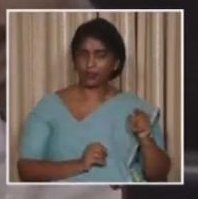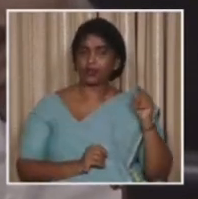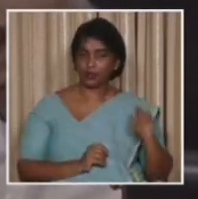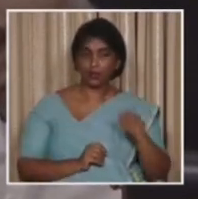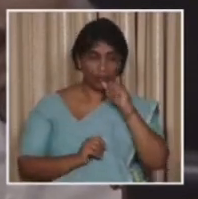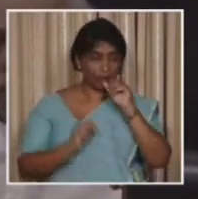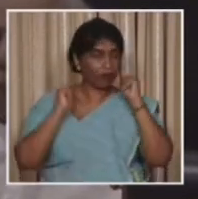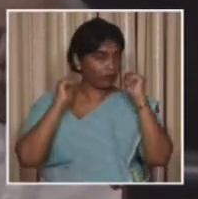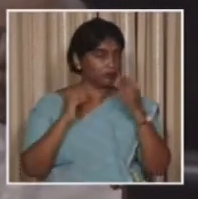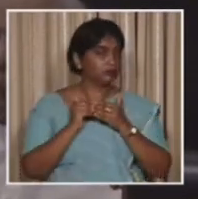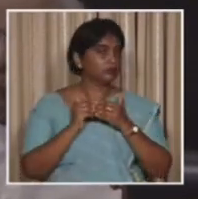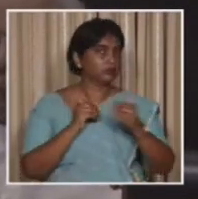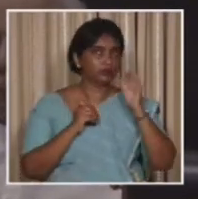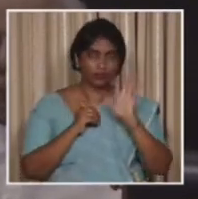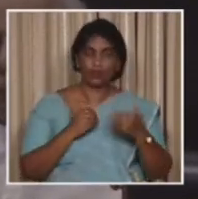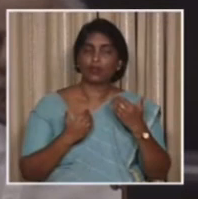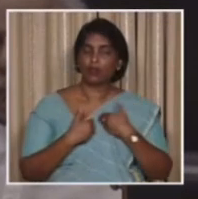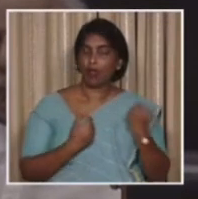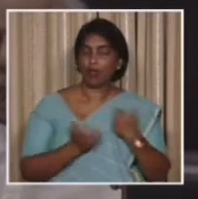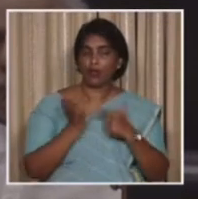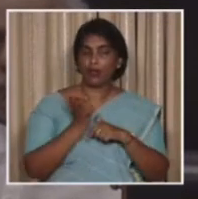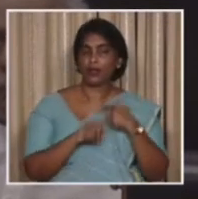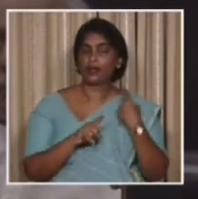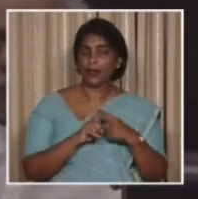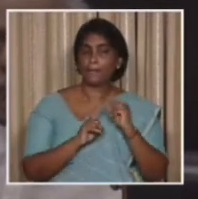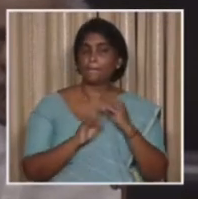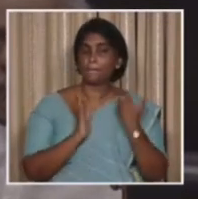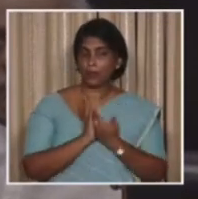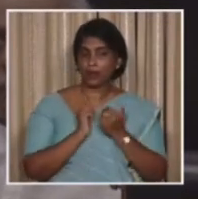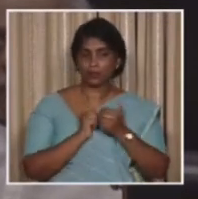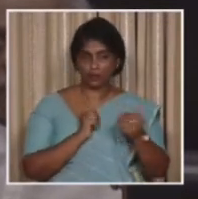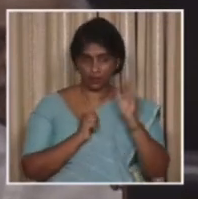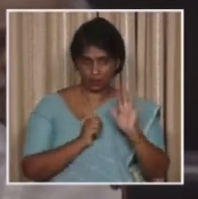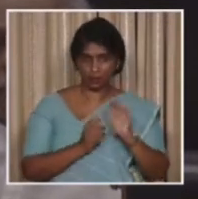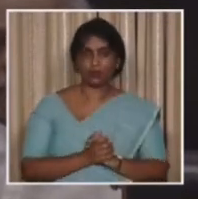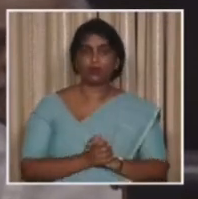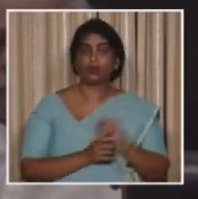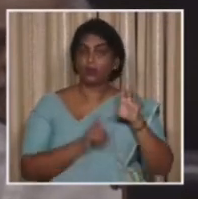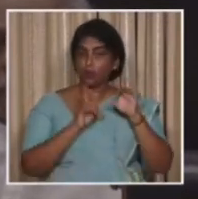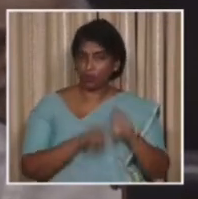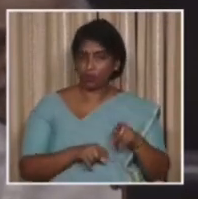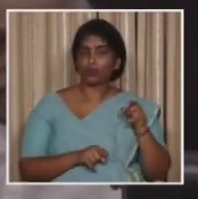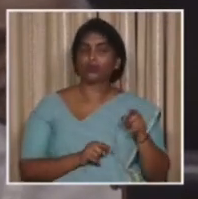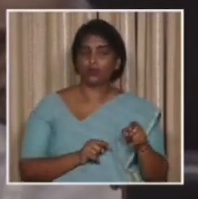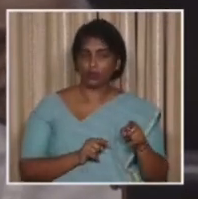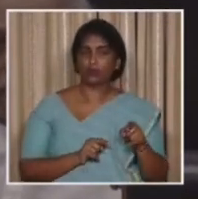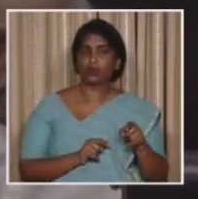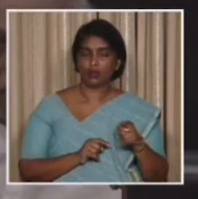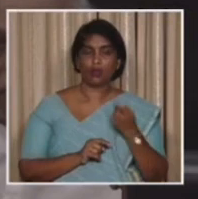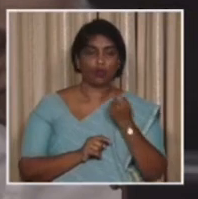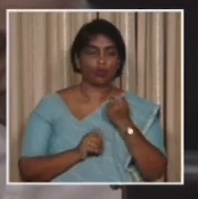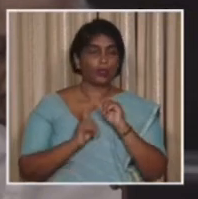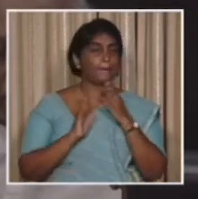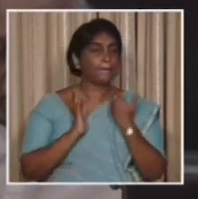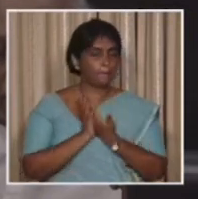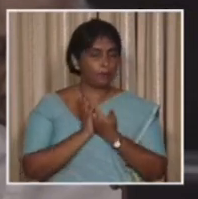යථා තත්ත්වයට පත් කර ගැනීමට අපට නව බදු ප්‍රතිපත්ති වලට යාමට සිදු වුණා. ඒ වගේම මහ බැංකුවේ මූල්‍ය